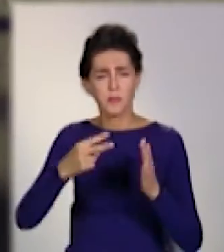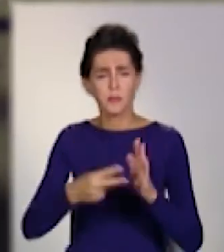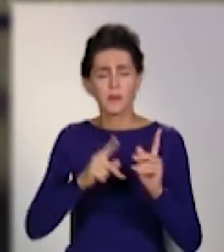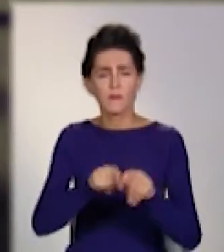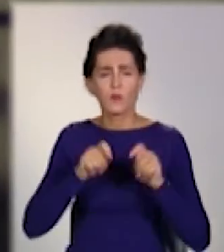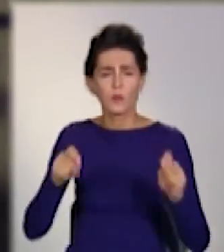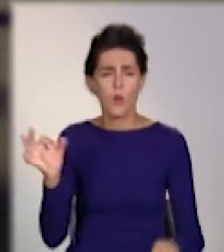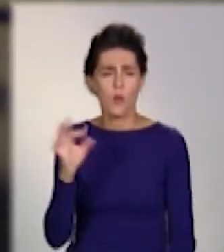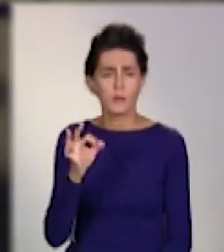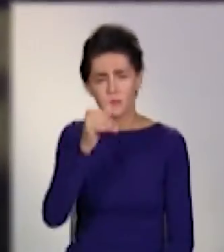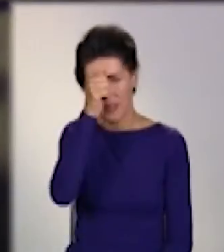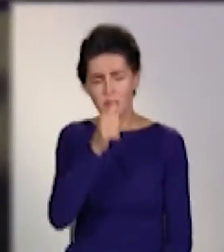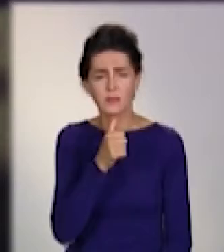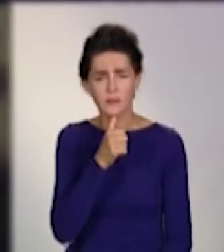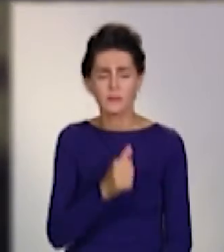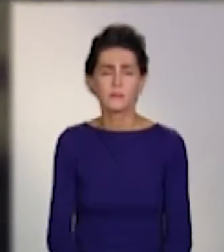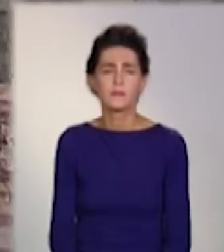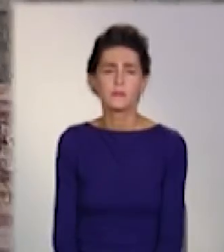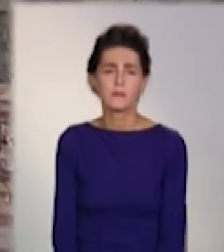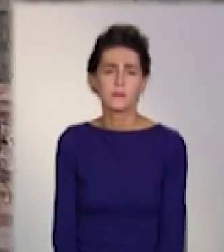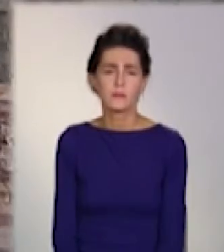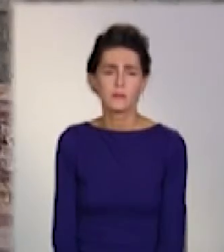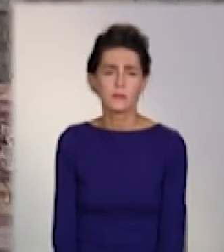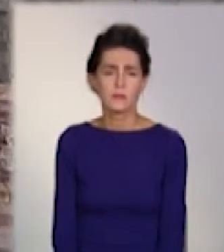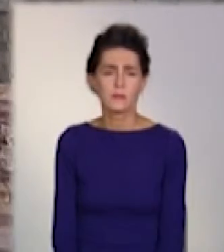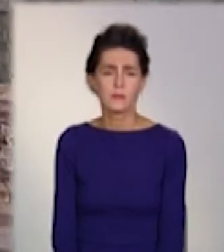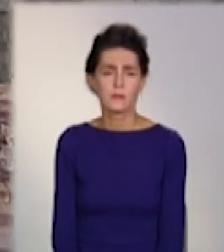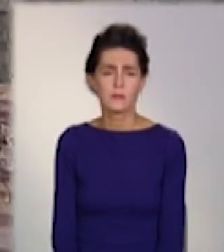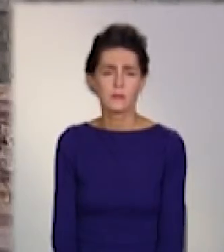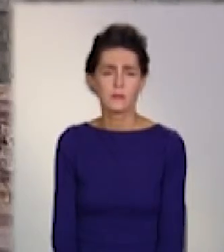відкрити у жовтні. Валентина Чурікова, Володимир Безобляков, телеканал «Донбас».